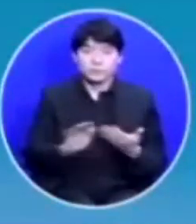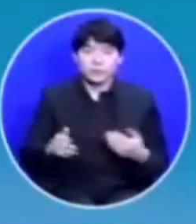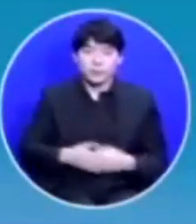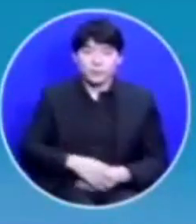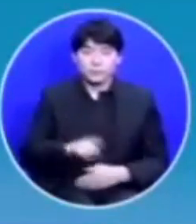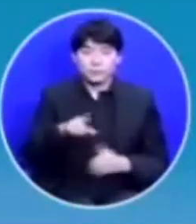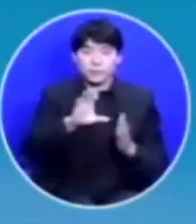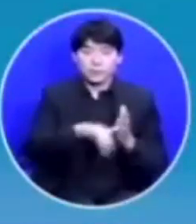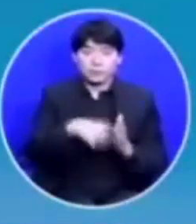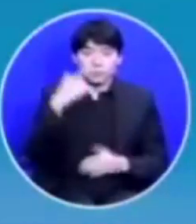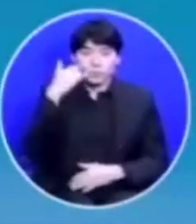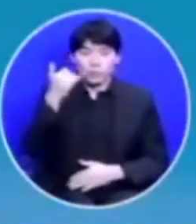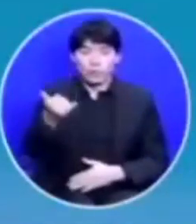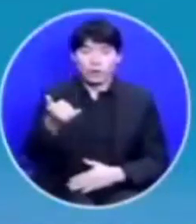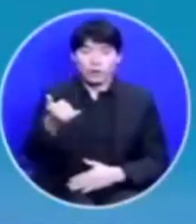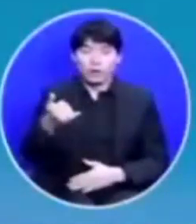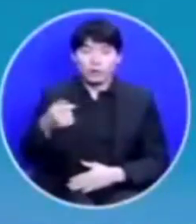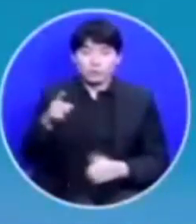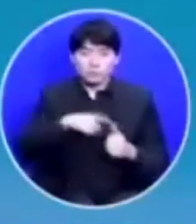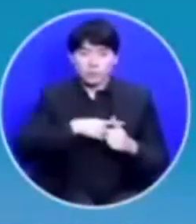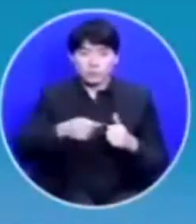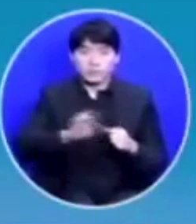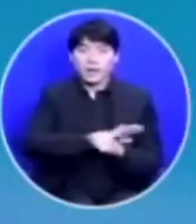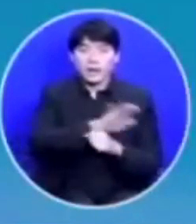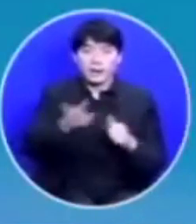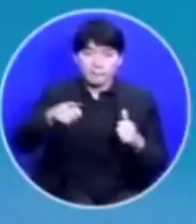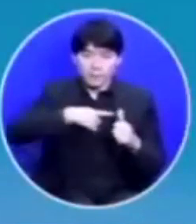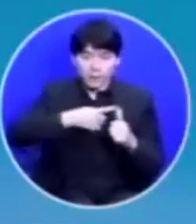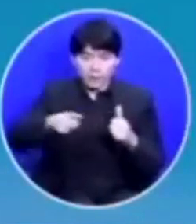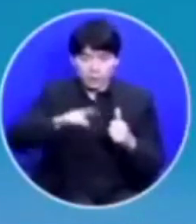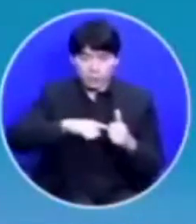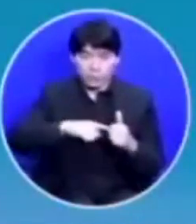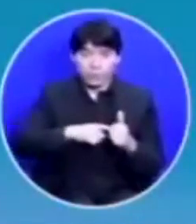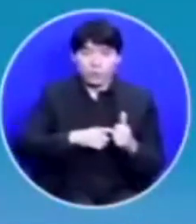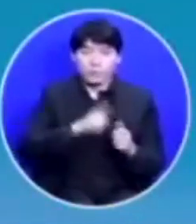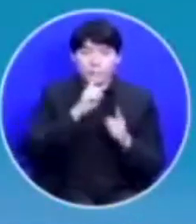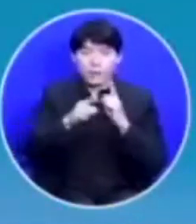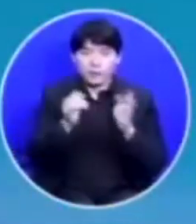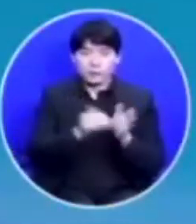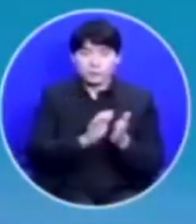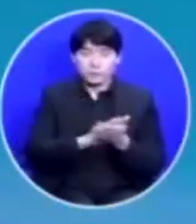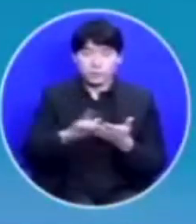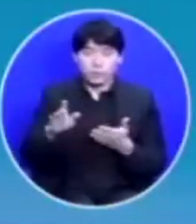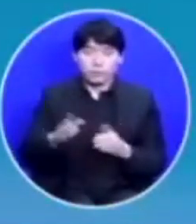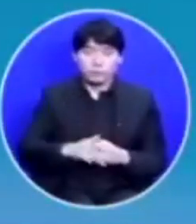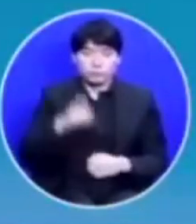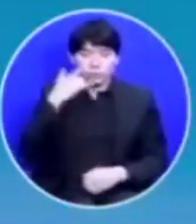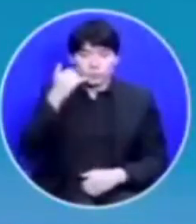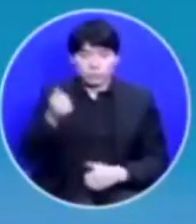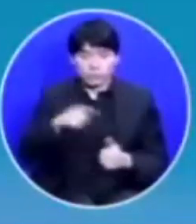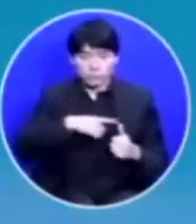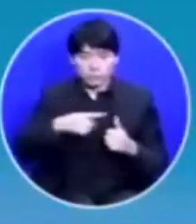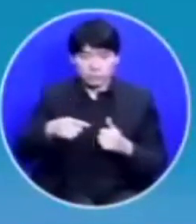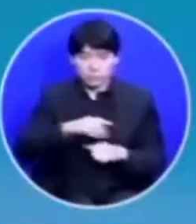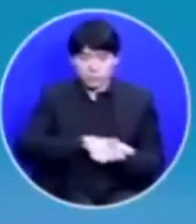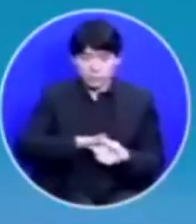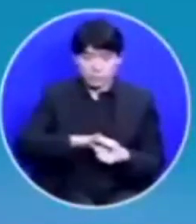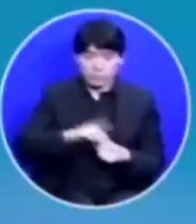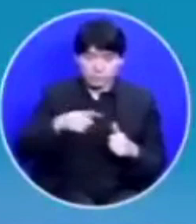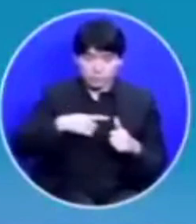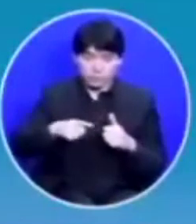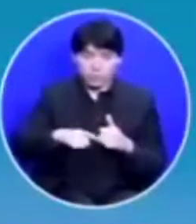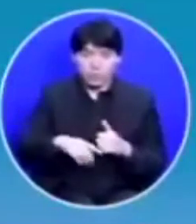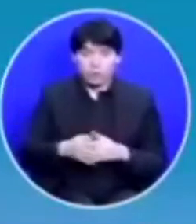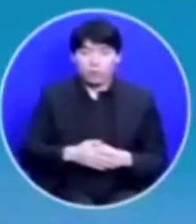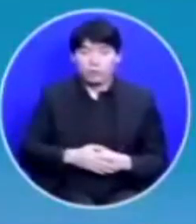부모가 때리는 매를 사랑의 매 라고 했습니다 부모가 때리면 당연히 맞아야 하고 효자는 더 때려